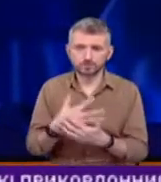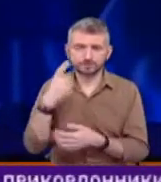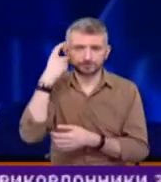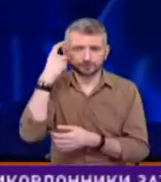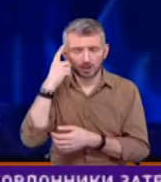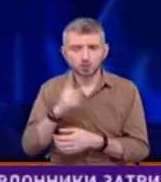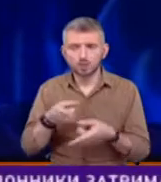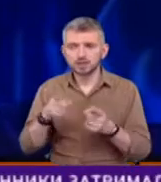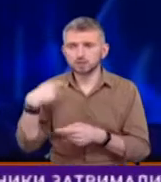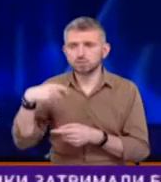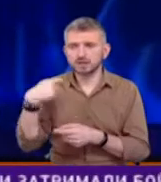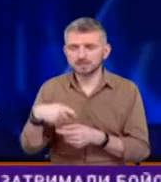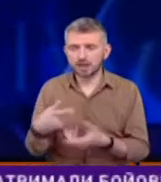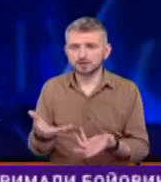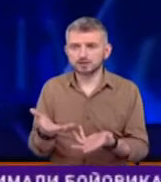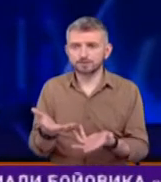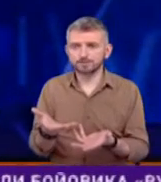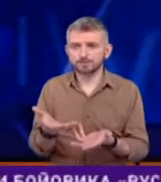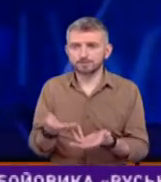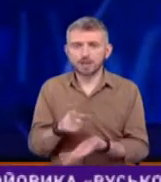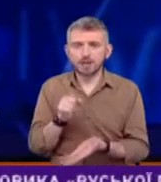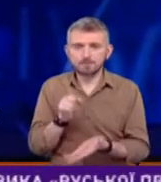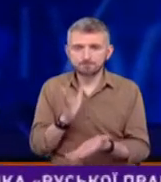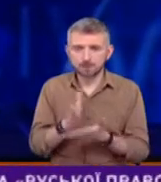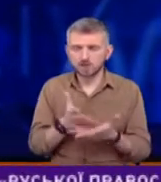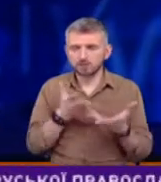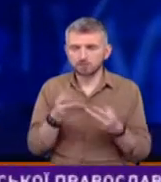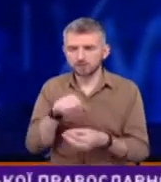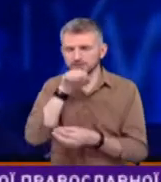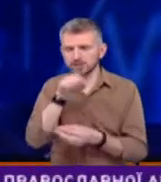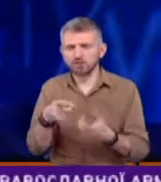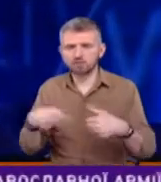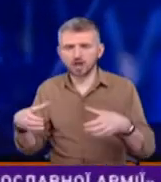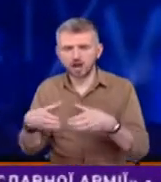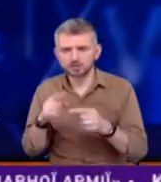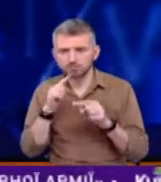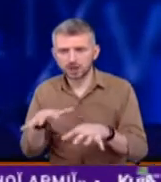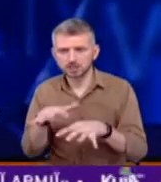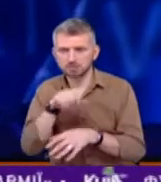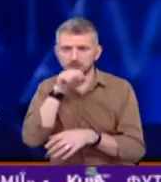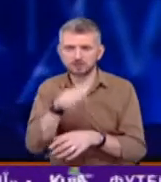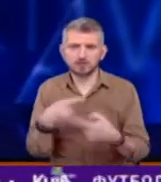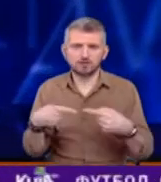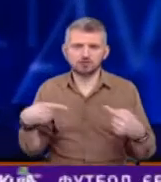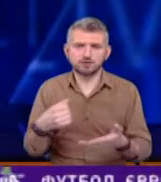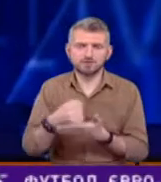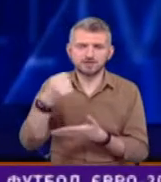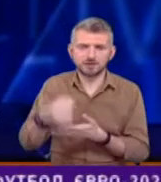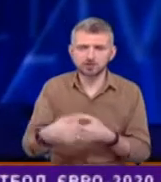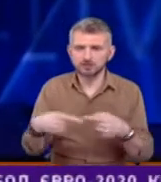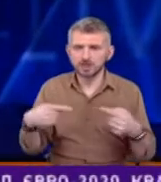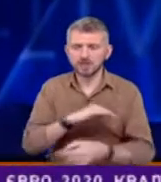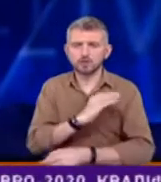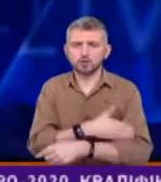глуздом, що дійсно президент тим чи інакшим чином має вплив завдяки фракції в парламенті, завдяки там іншим призначенням і так далі,